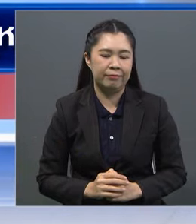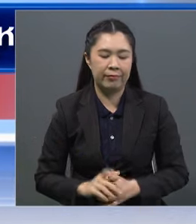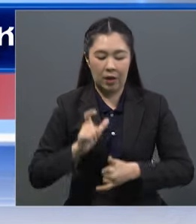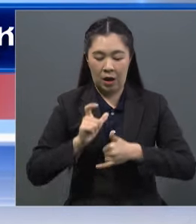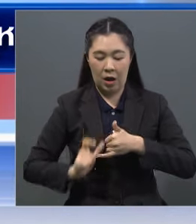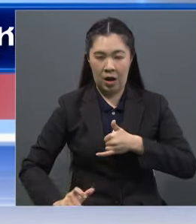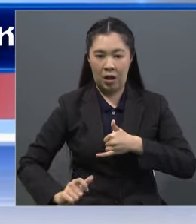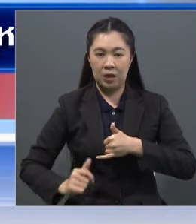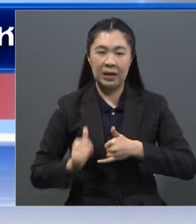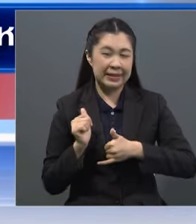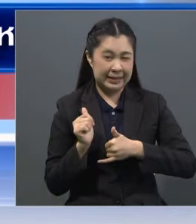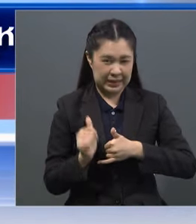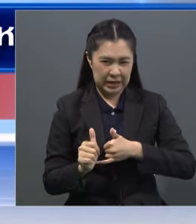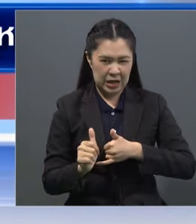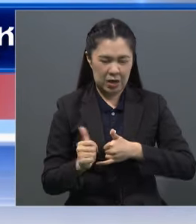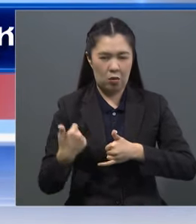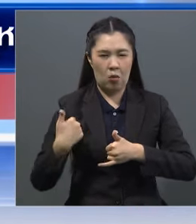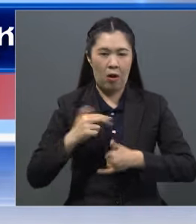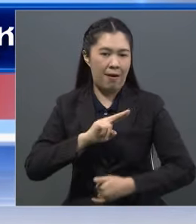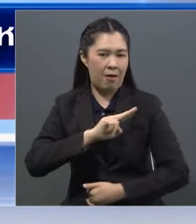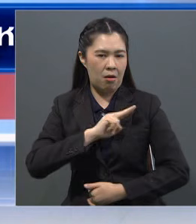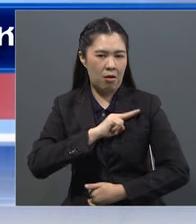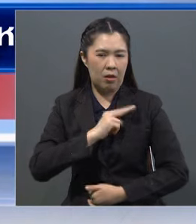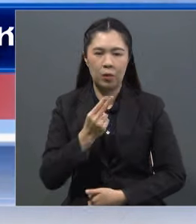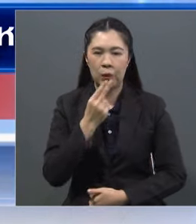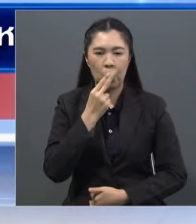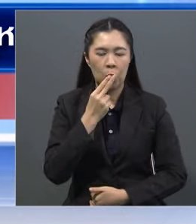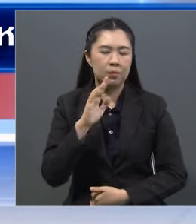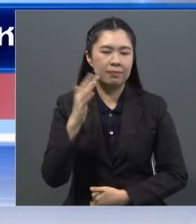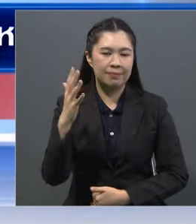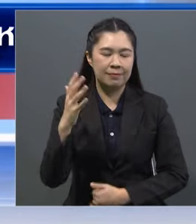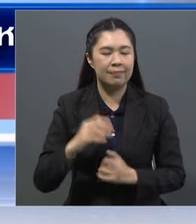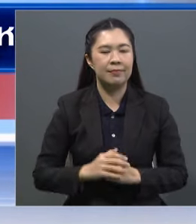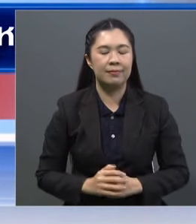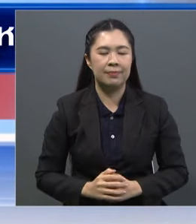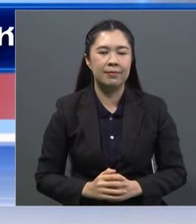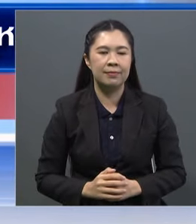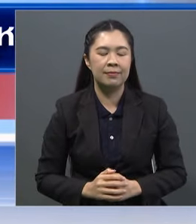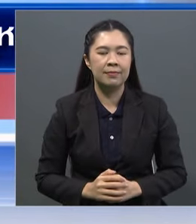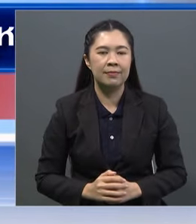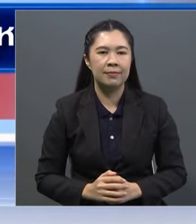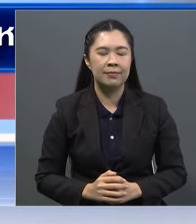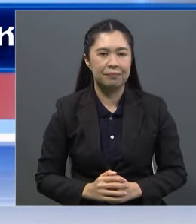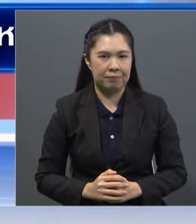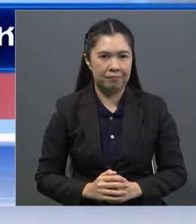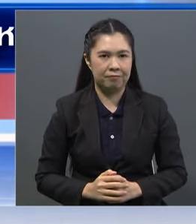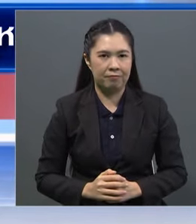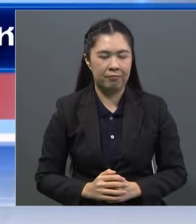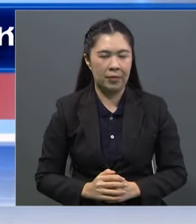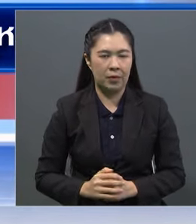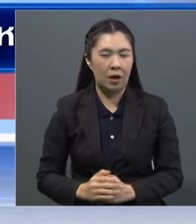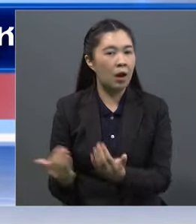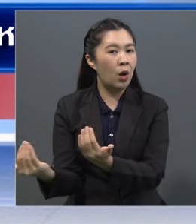ที่ดีเนี่ยก็คือต้องไม่เป็นผู้ที่สูบบุหรี่แล้วก็บุหรี่ไฟฟ้าแล้วก็เขาเรียกว่าอะไรคะสื่อสารกับเด็กในลักษ